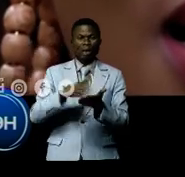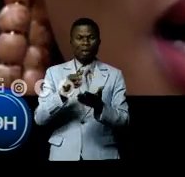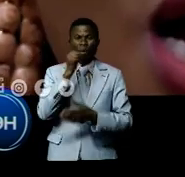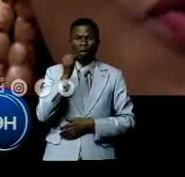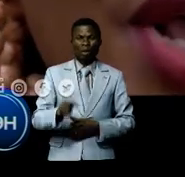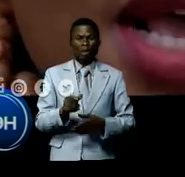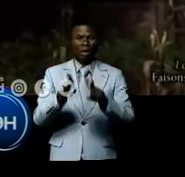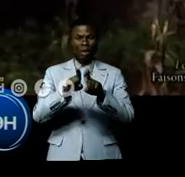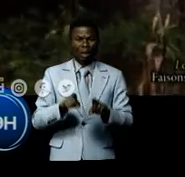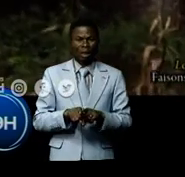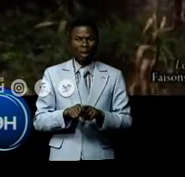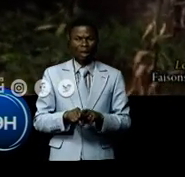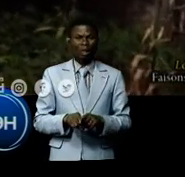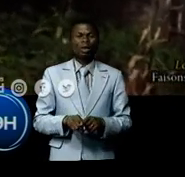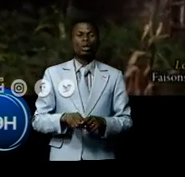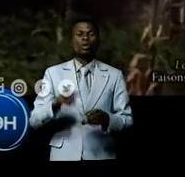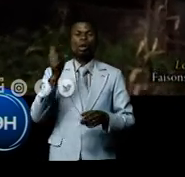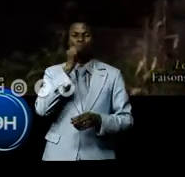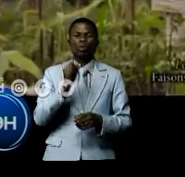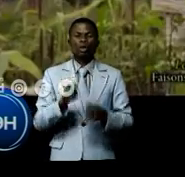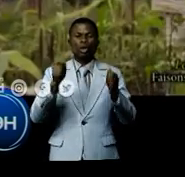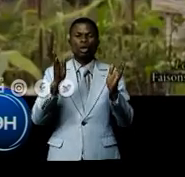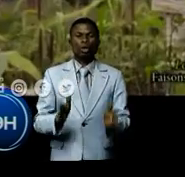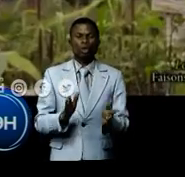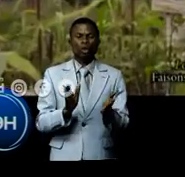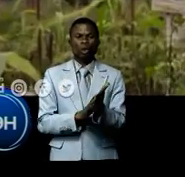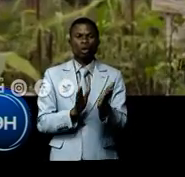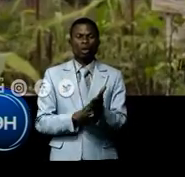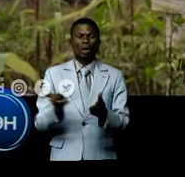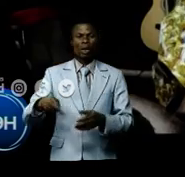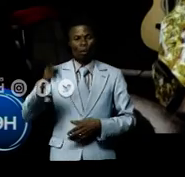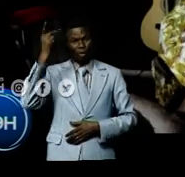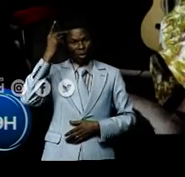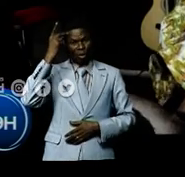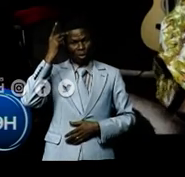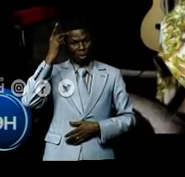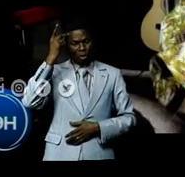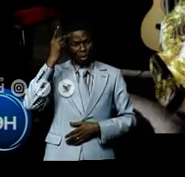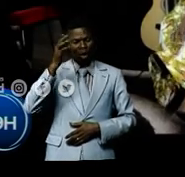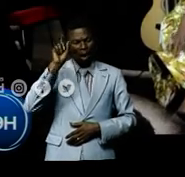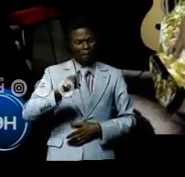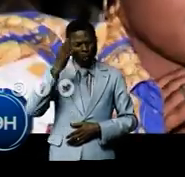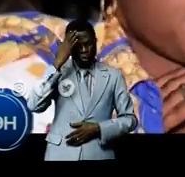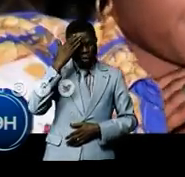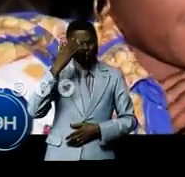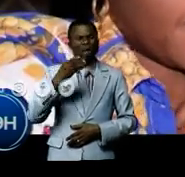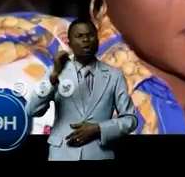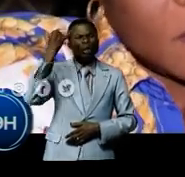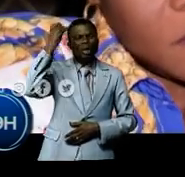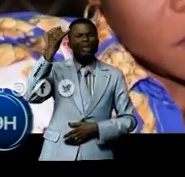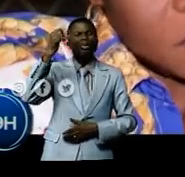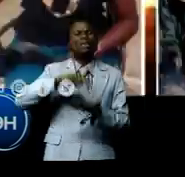Queen Mougolé et Jean Goubal. Les journalistes chroniqueurs de la ville-province Kinshasa ont voulu en savoir un peu plus sur ce